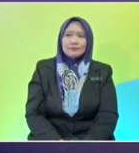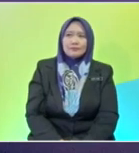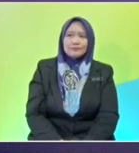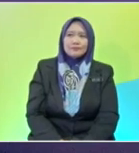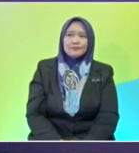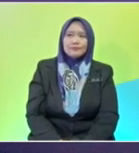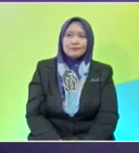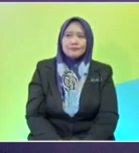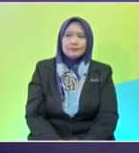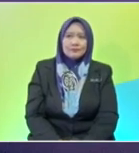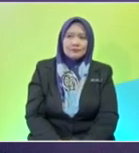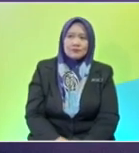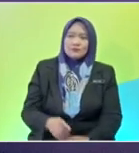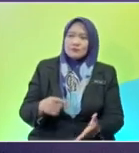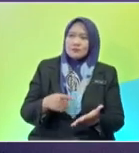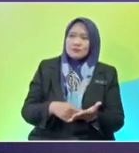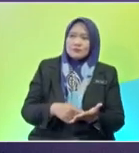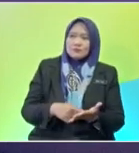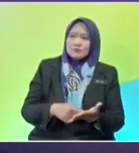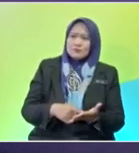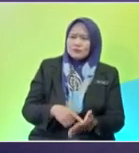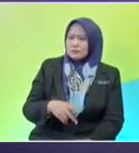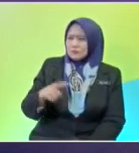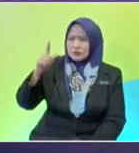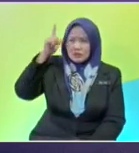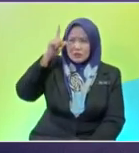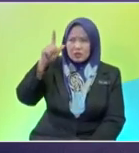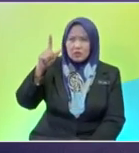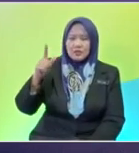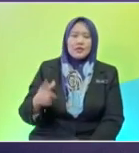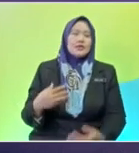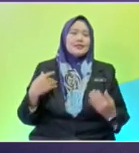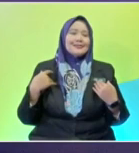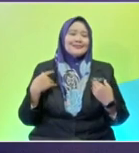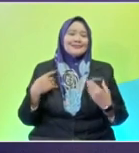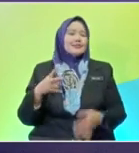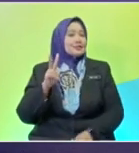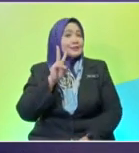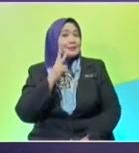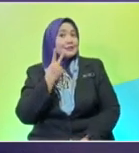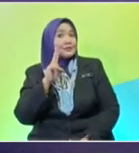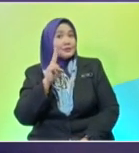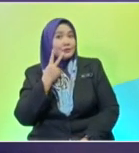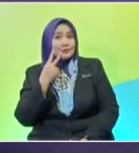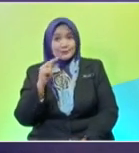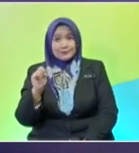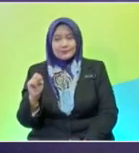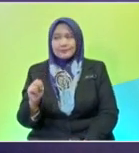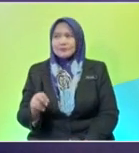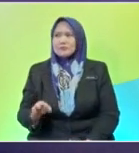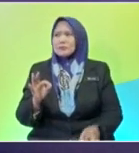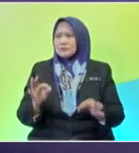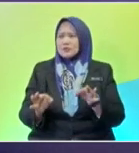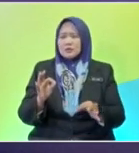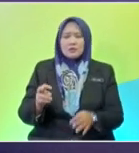Oke ini Cikgu nampak macam sayur-sayuran oke sayur-sayuran oke sayur-sayuran